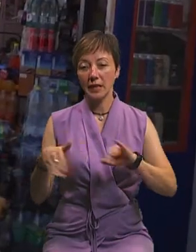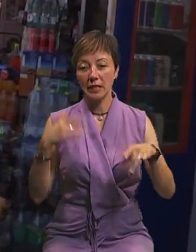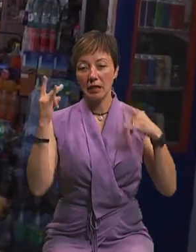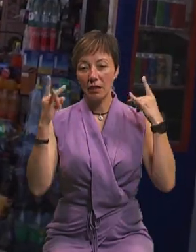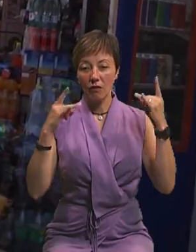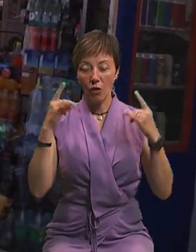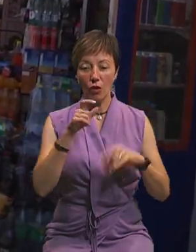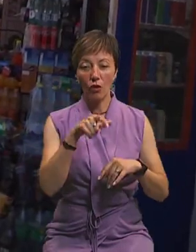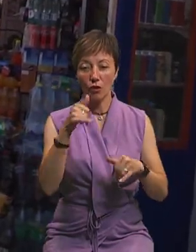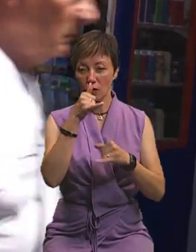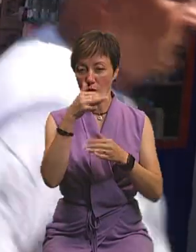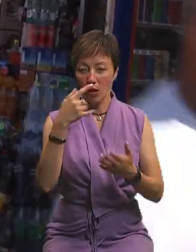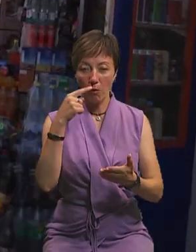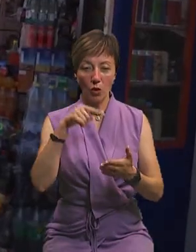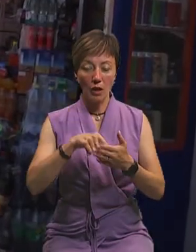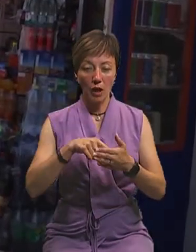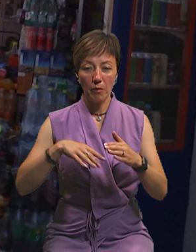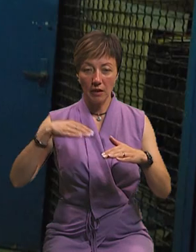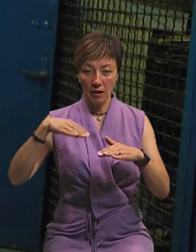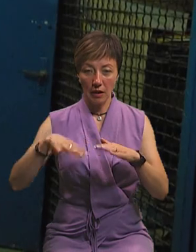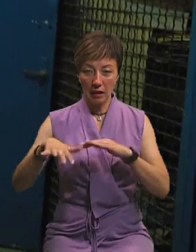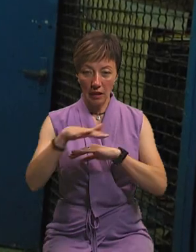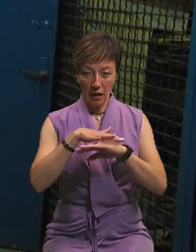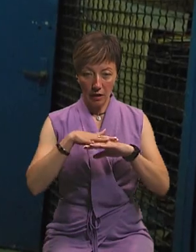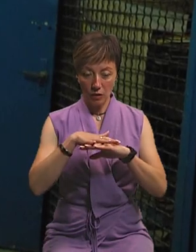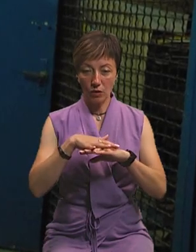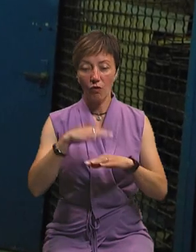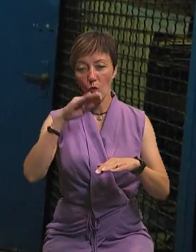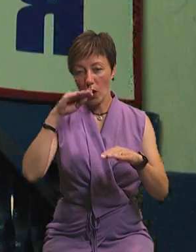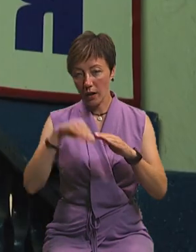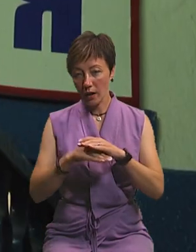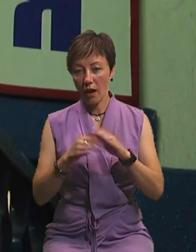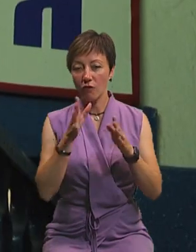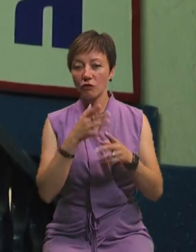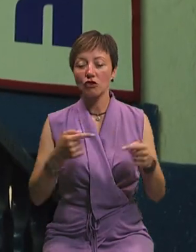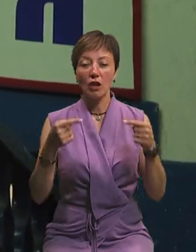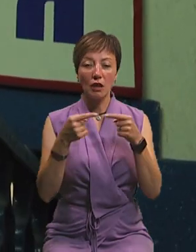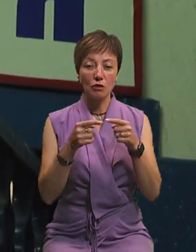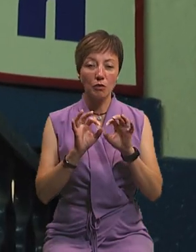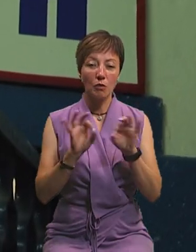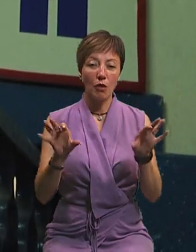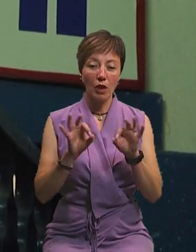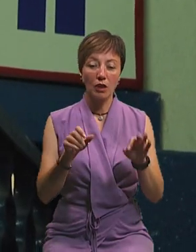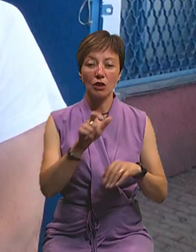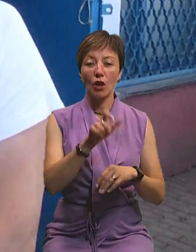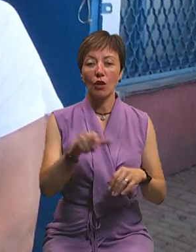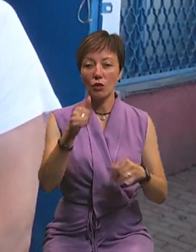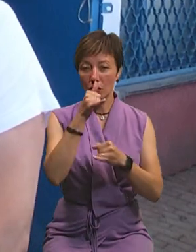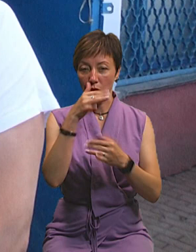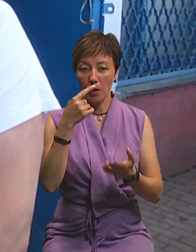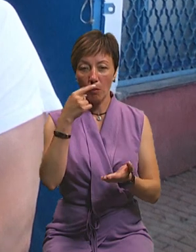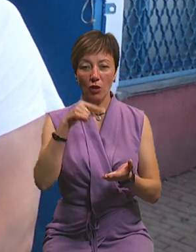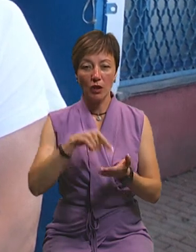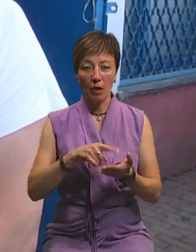тривоги містяни не змогли потрапити на територію ринку відтак в укриття вчасно пояснюю місцяне не могли потрапити